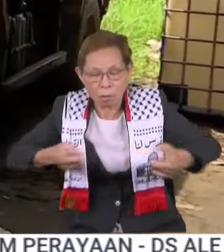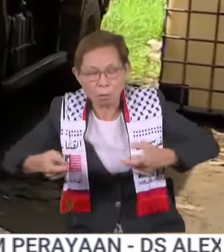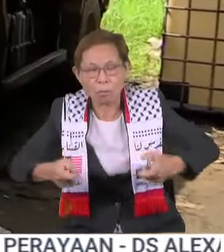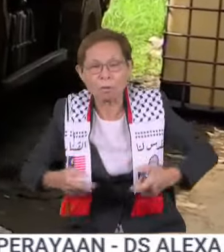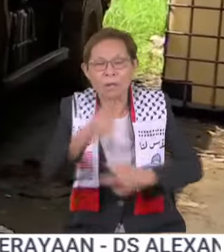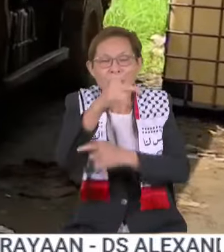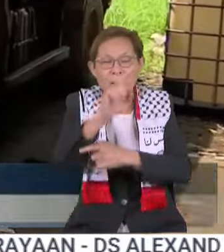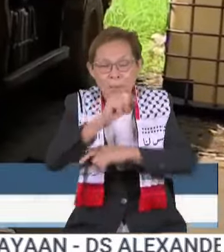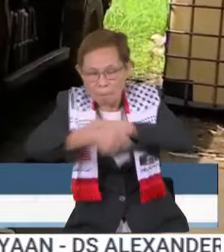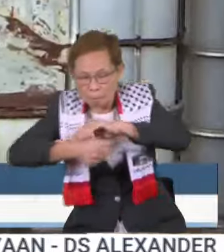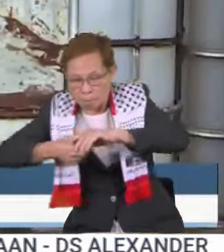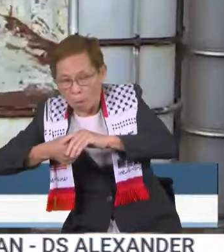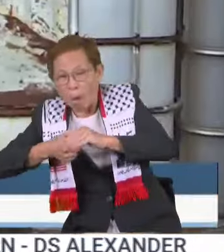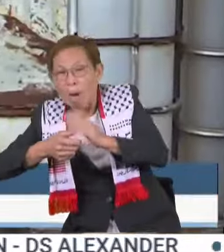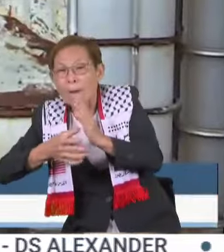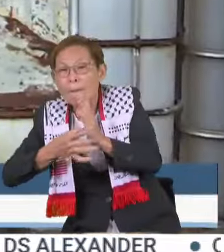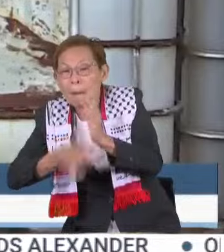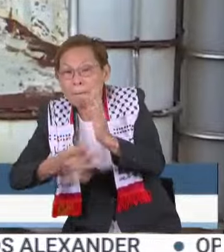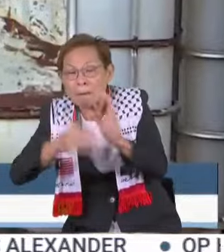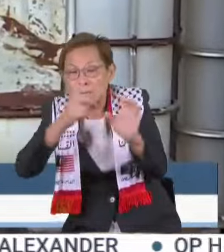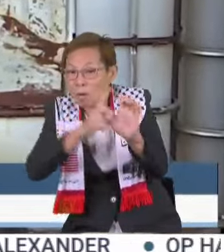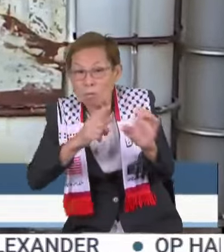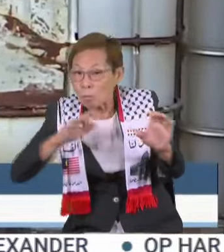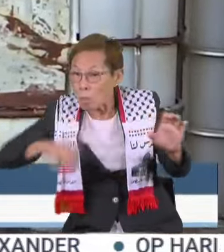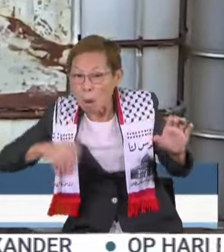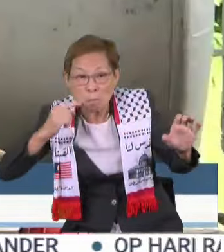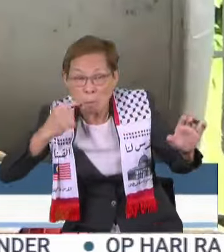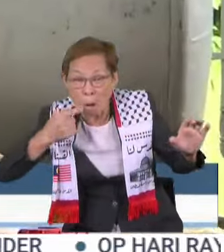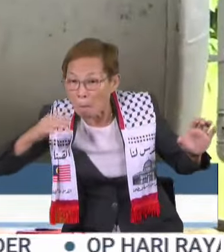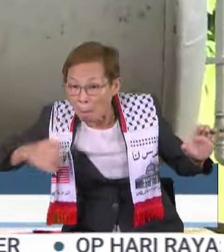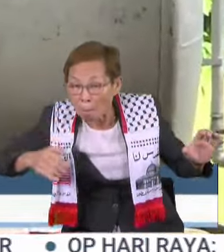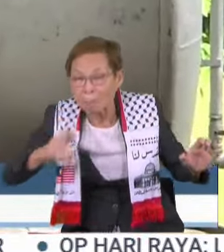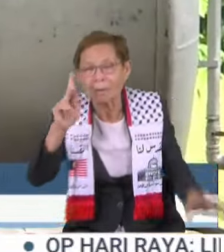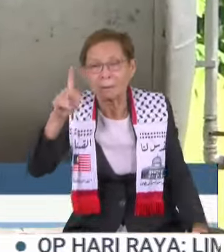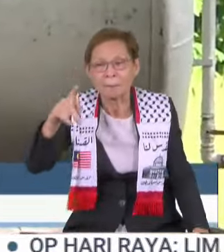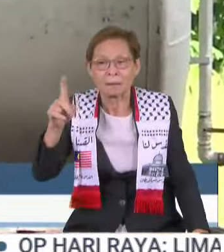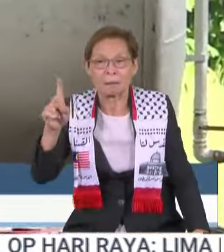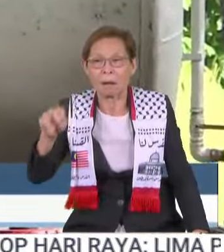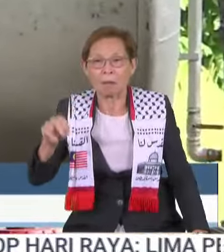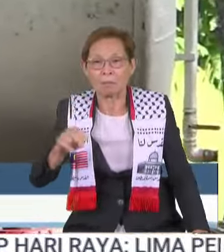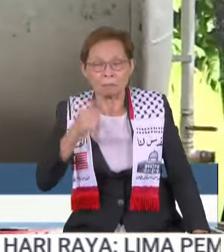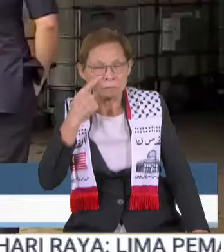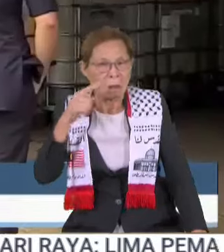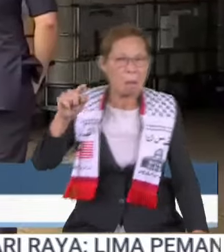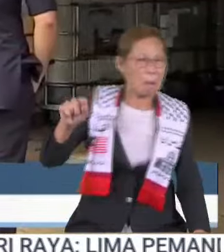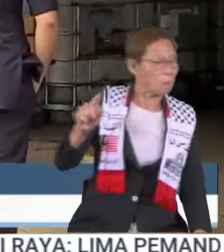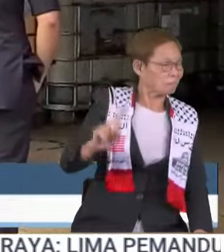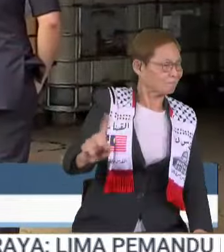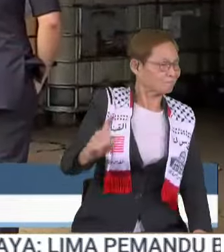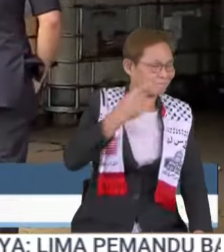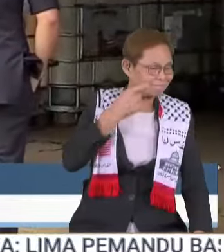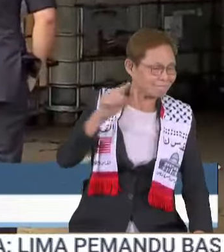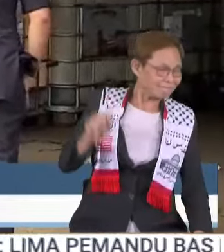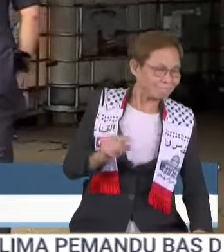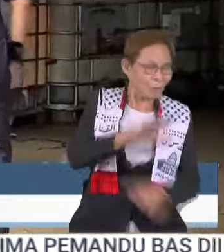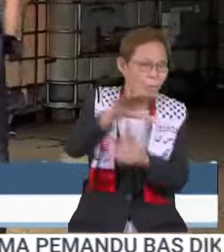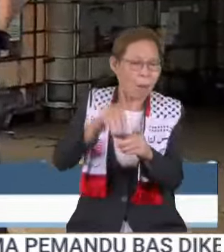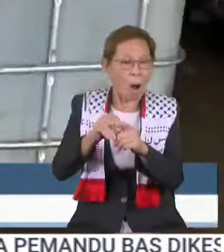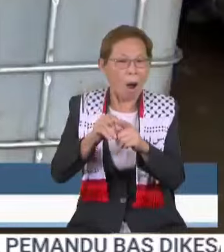Walaupun kes penyeludupan minyak diesel masih belum serius katanya, KPDN tidak memandang ringan insiden yang membabitkan